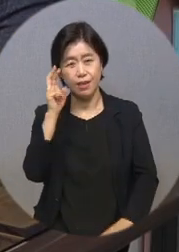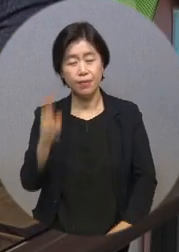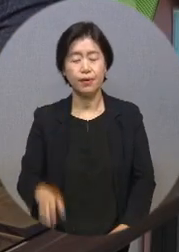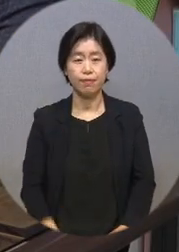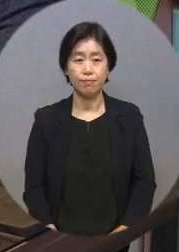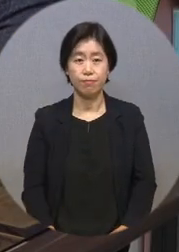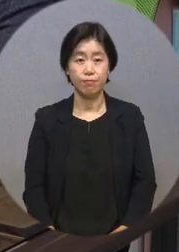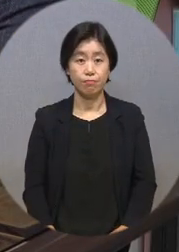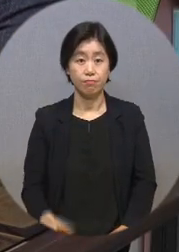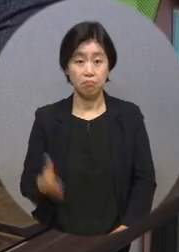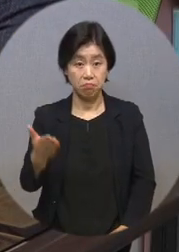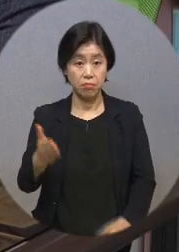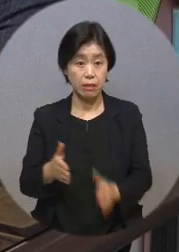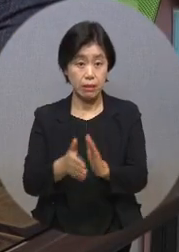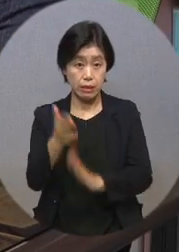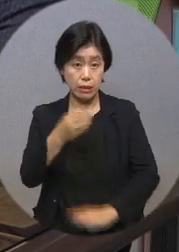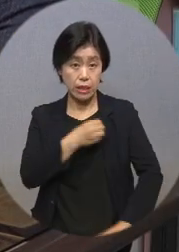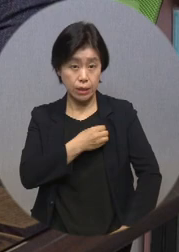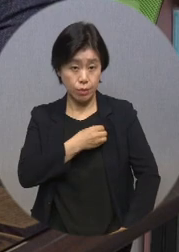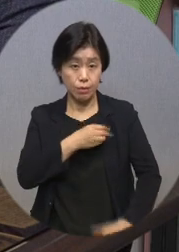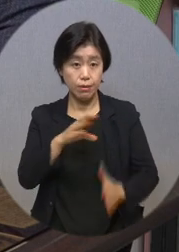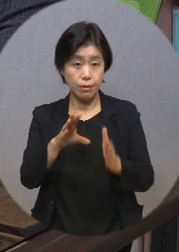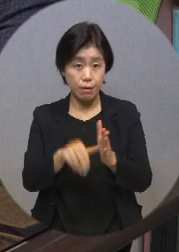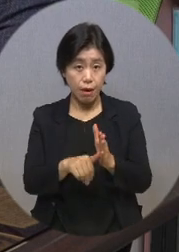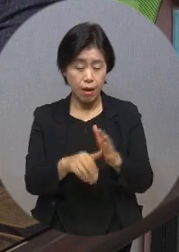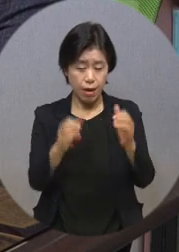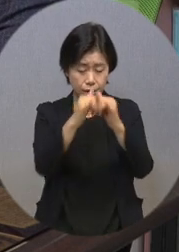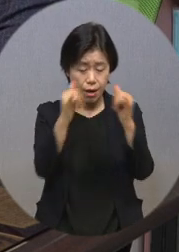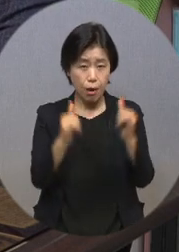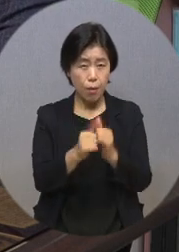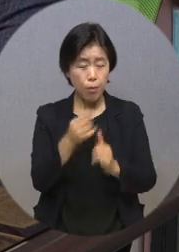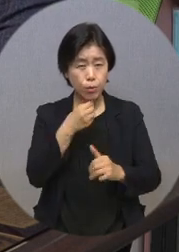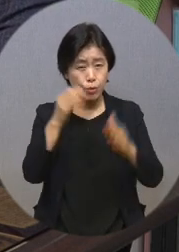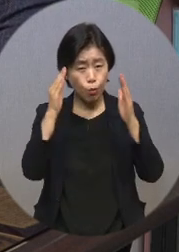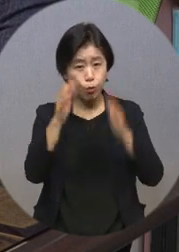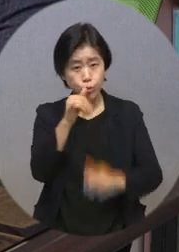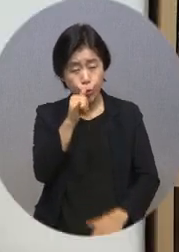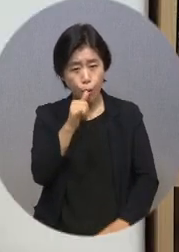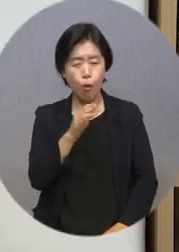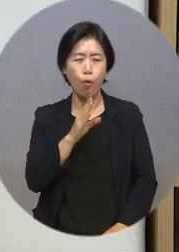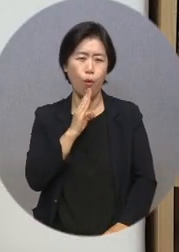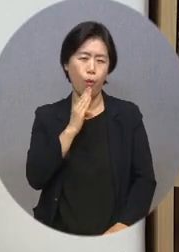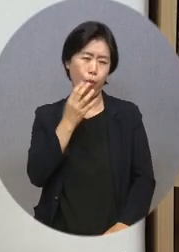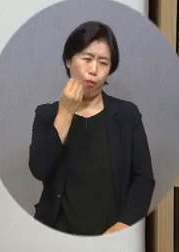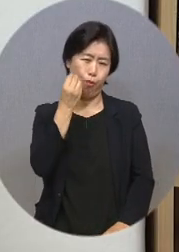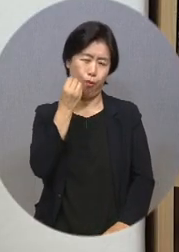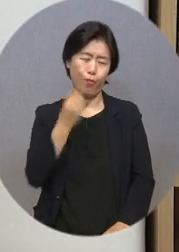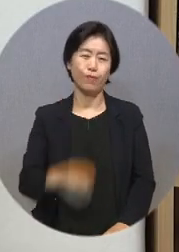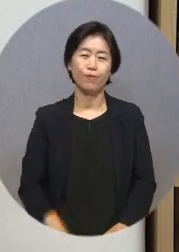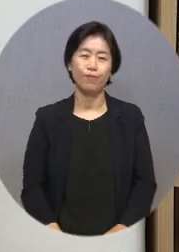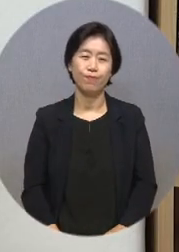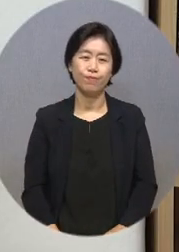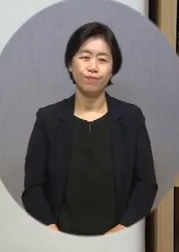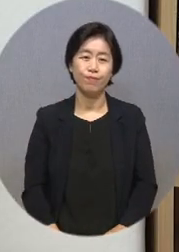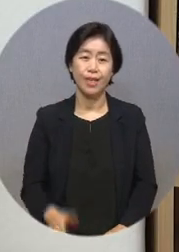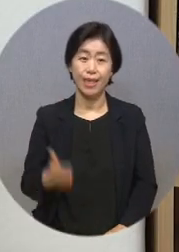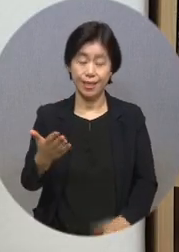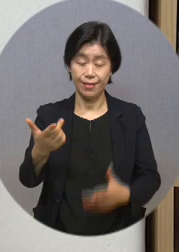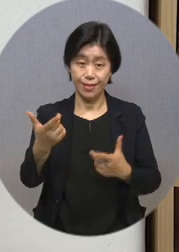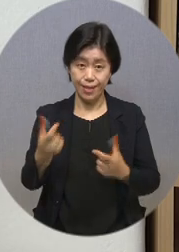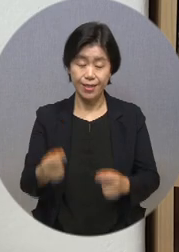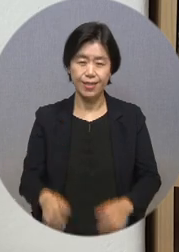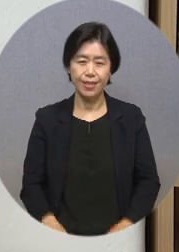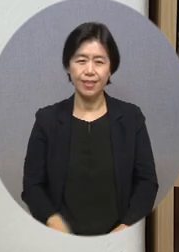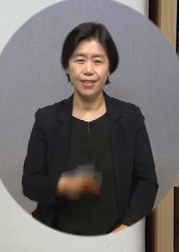사회복지사 자격증을 땄다는 것도 참 특이한 케이스가 아닐까 싶습니다. 이렇게 멋진 회장님이 계신 세종시